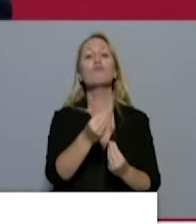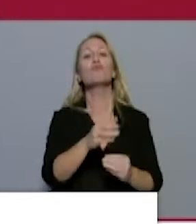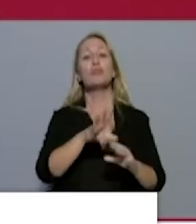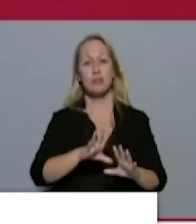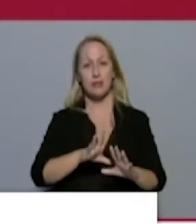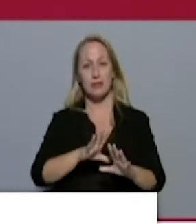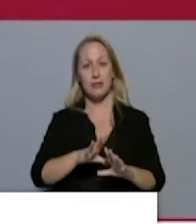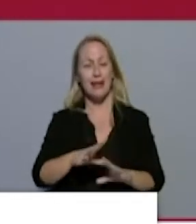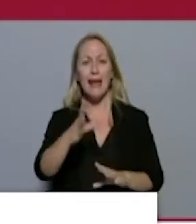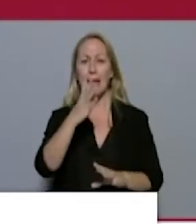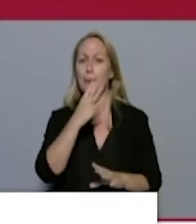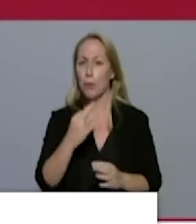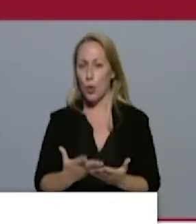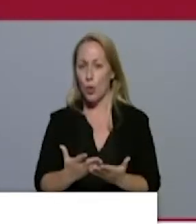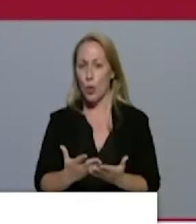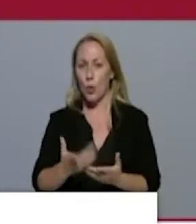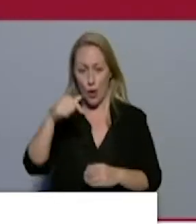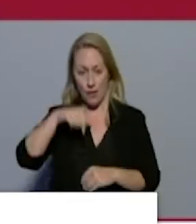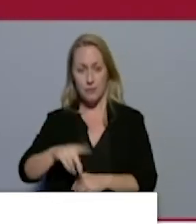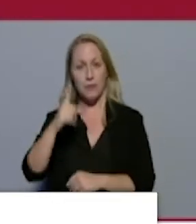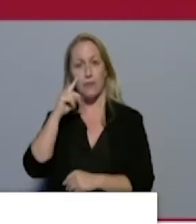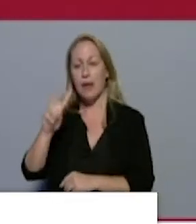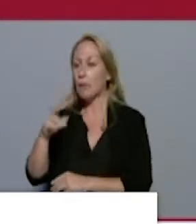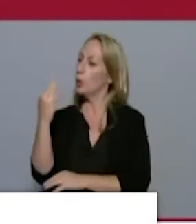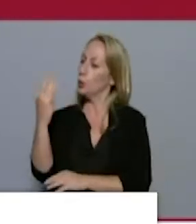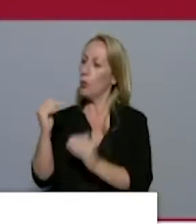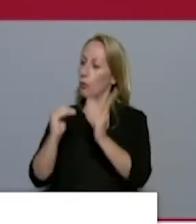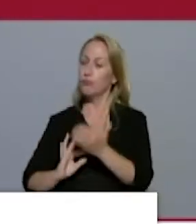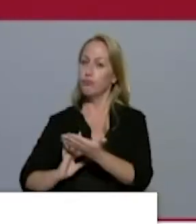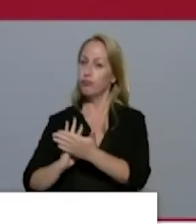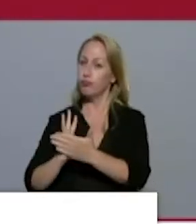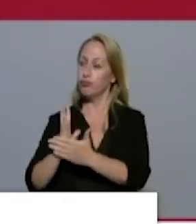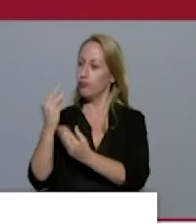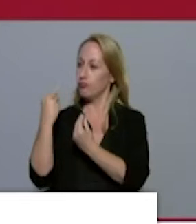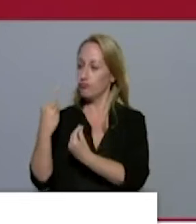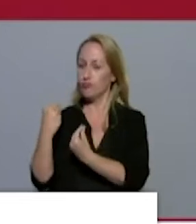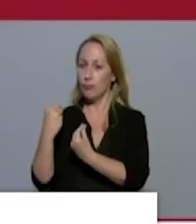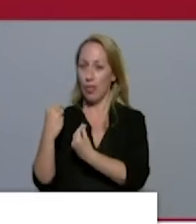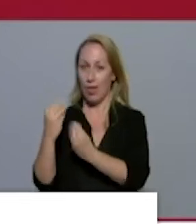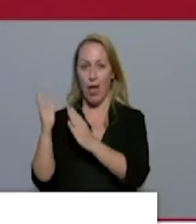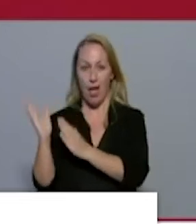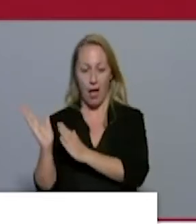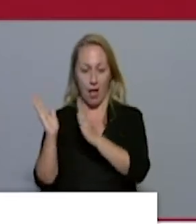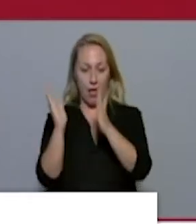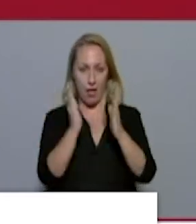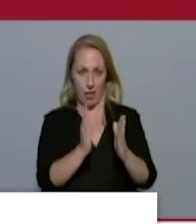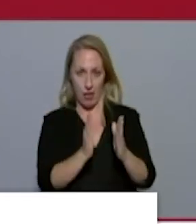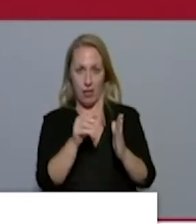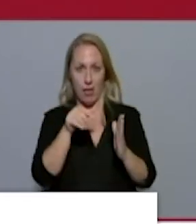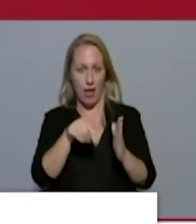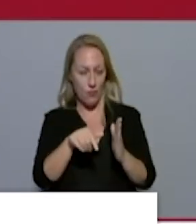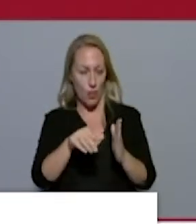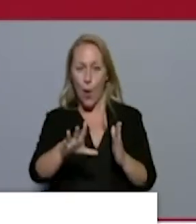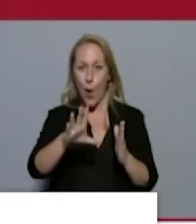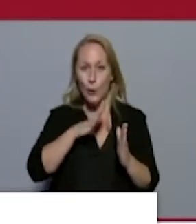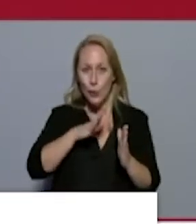Γιατί τα μεγέθη της ανάκαμψης σε καμία περίπτωση δεν ακουμπούν την τσέπη